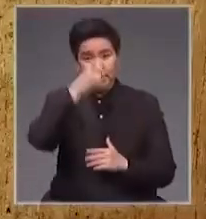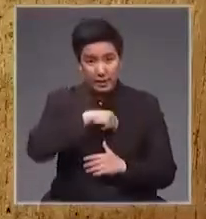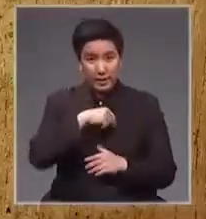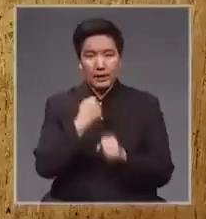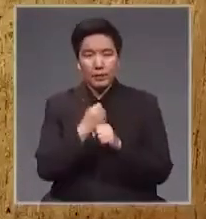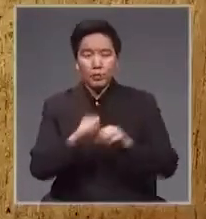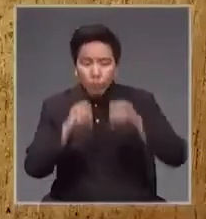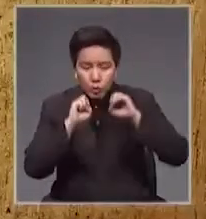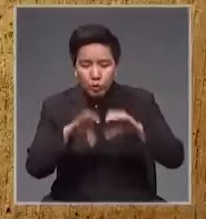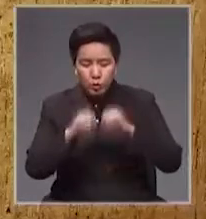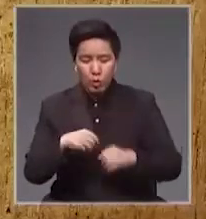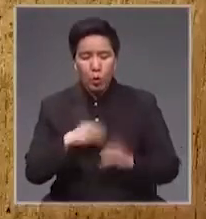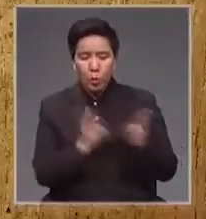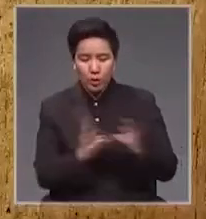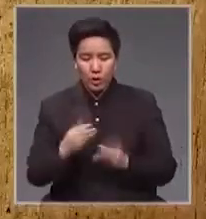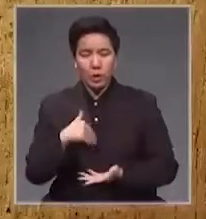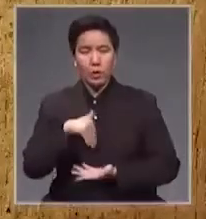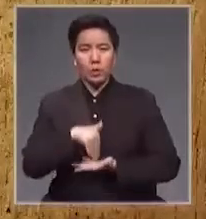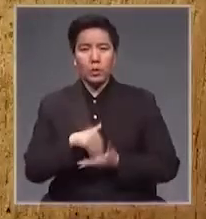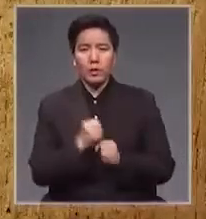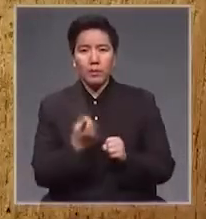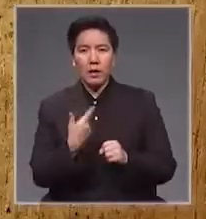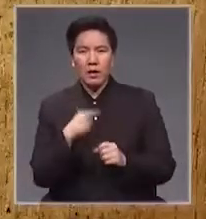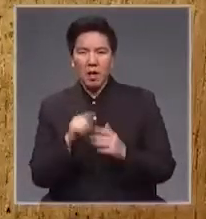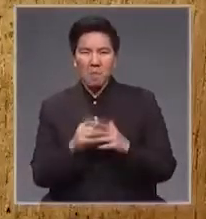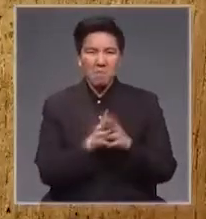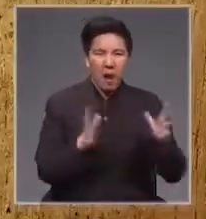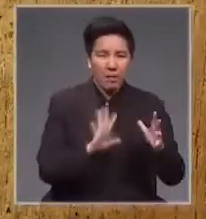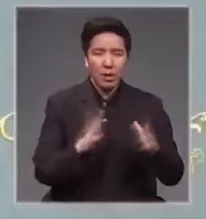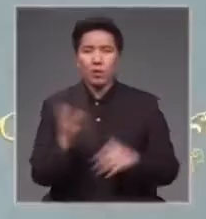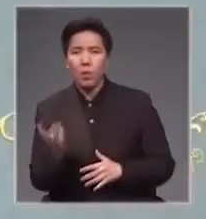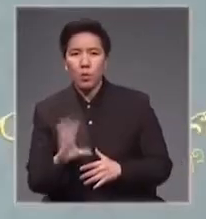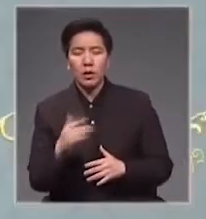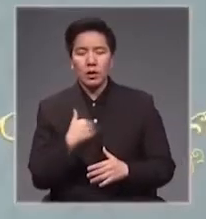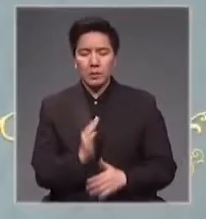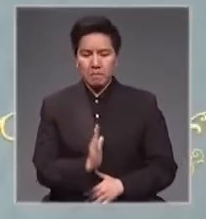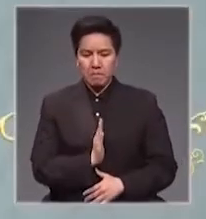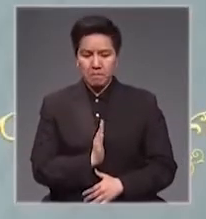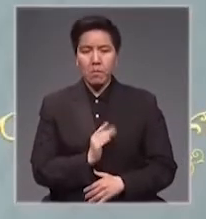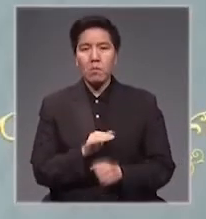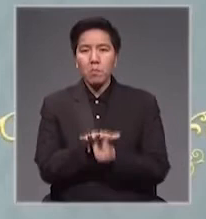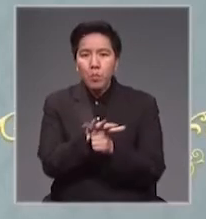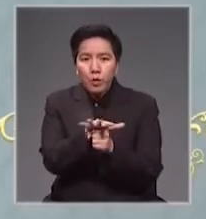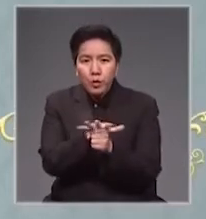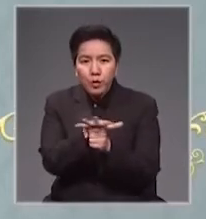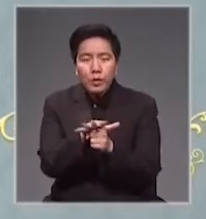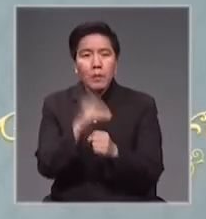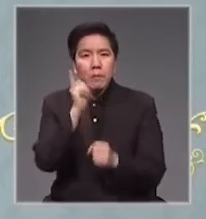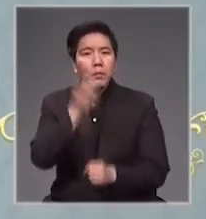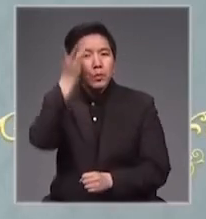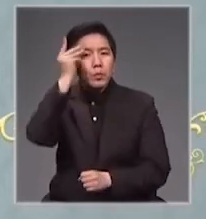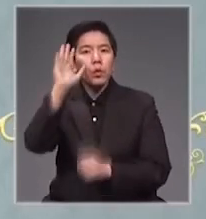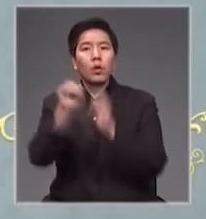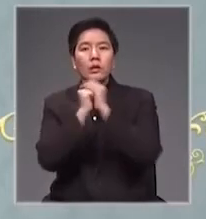เน้นสอนให้วางตัวอย่างเหมาะสมไม่ว่าเรื่องใดก็ตามไม่สุดขั้วไม่เอ็นเอียงรู้จักพอเหมาะพอควรแม้จะเป็นปรัชญาของจีนแ